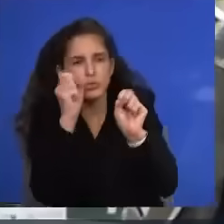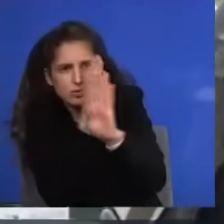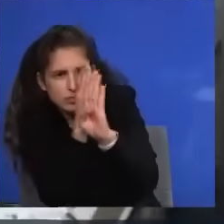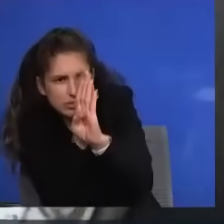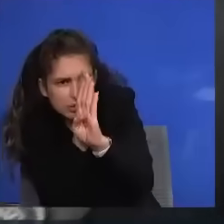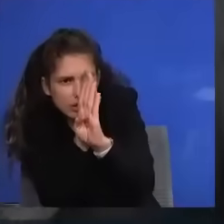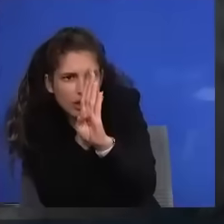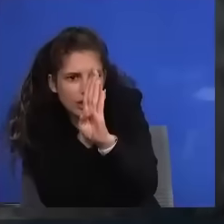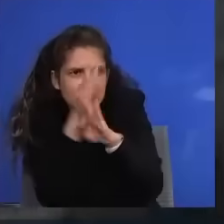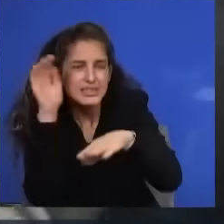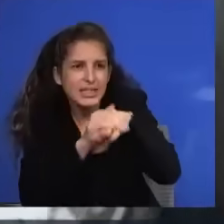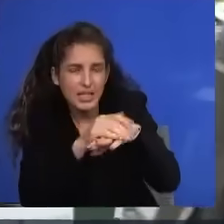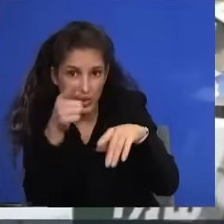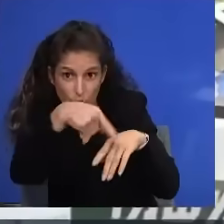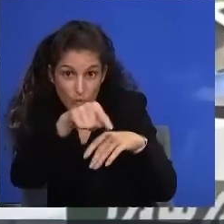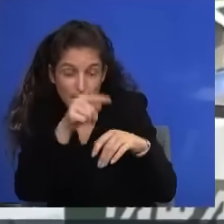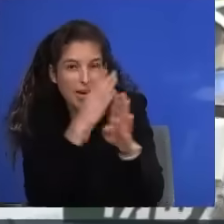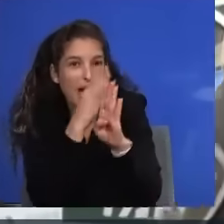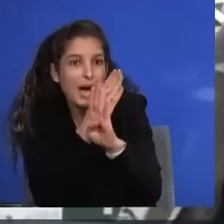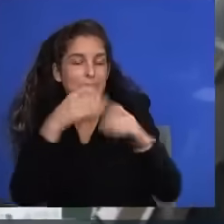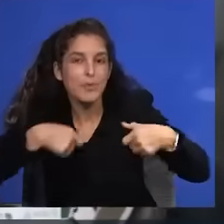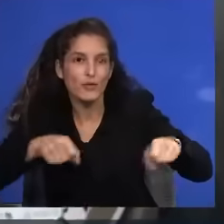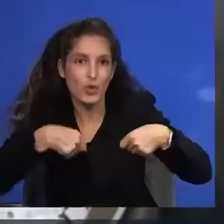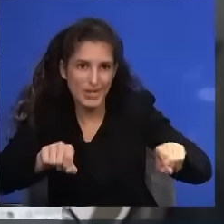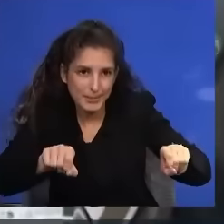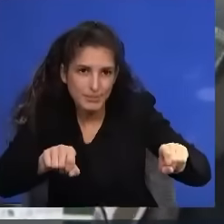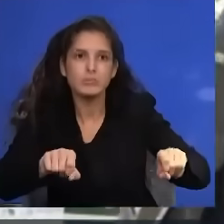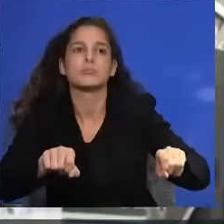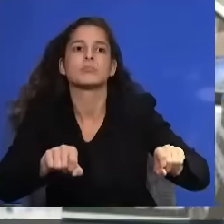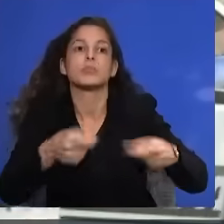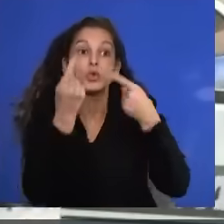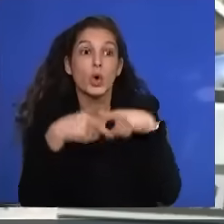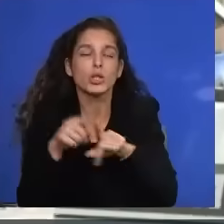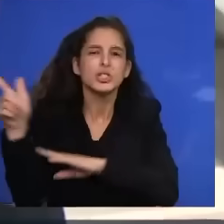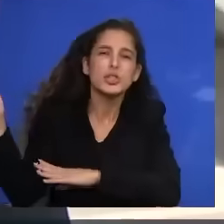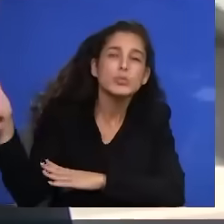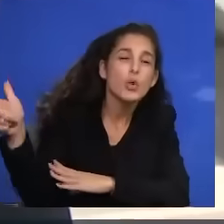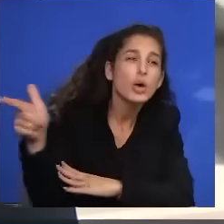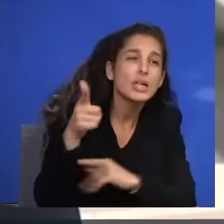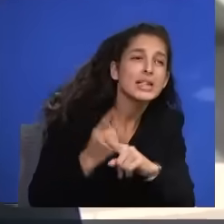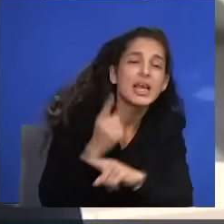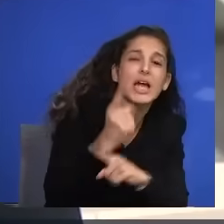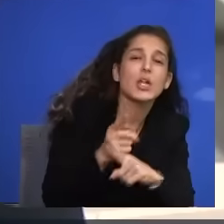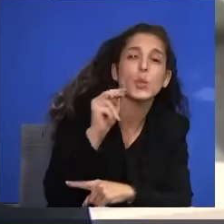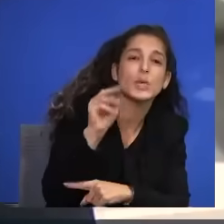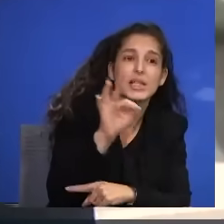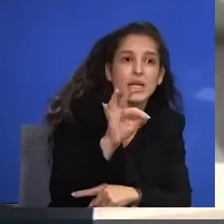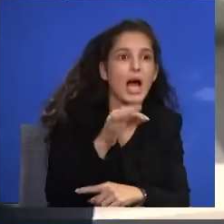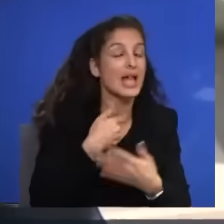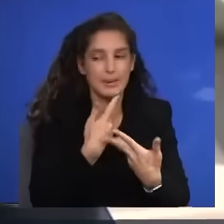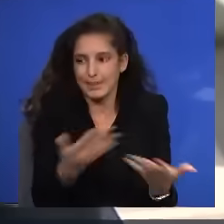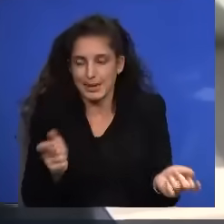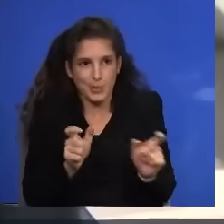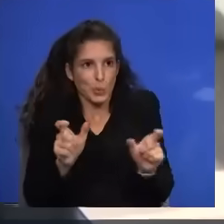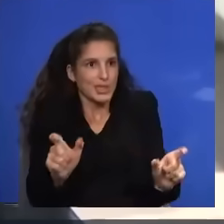את אותם מחבלים על האופנועים, תוך כדי שהם יורים עלינו טילי נונטט. אני בלי מיגונית, כאילו בלי, אפוד עליי